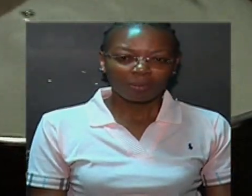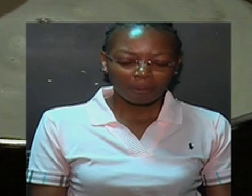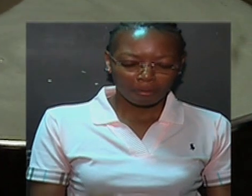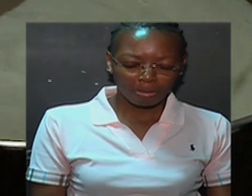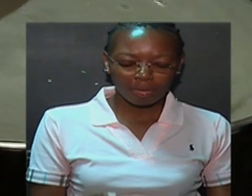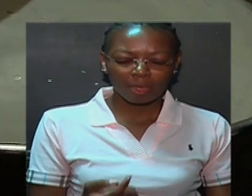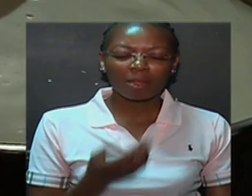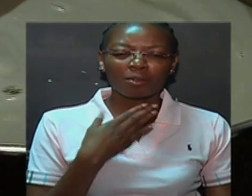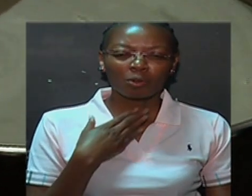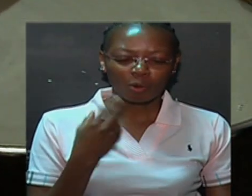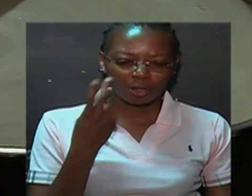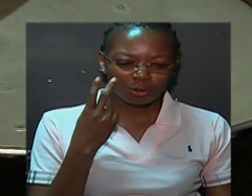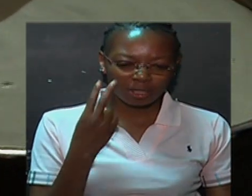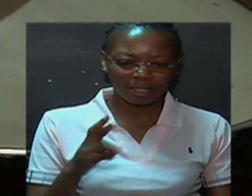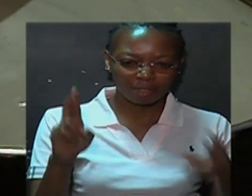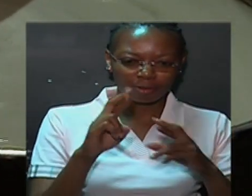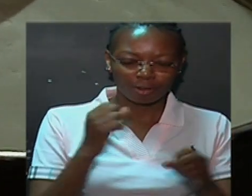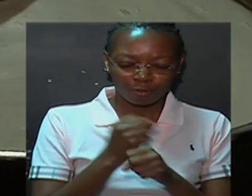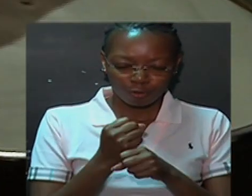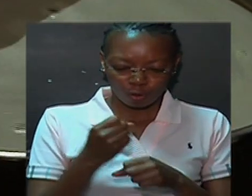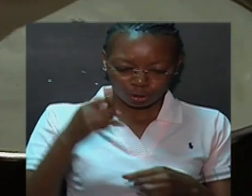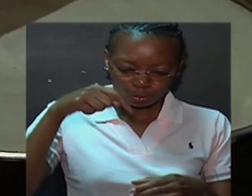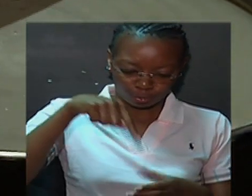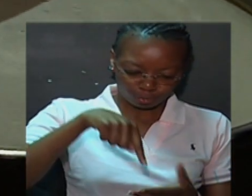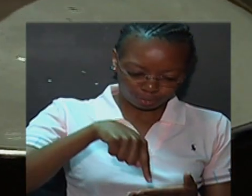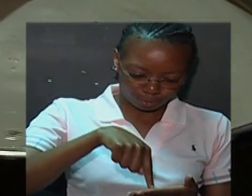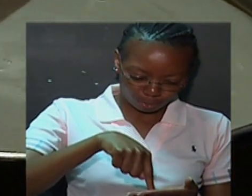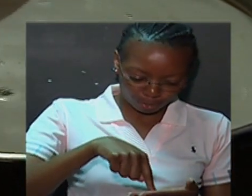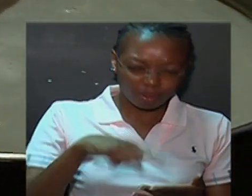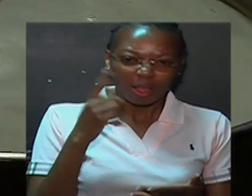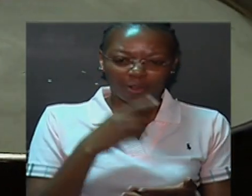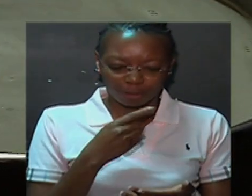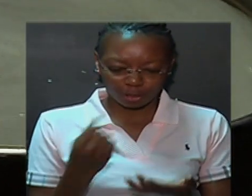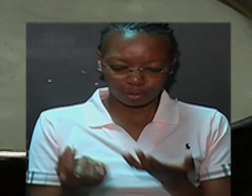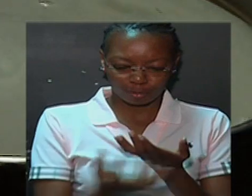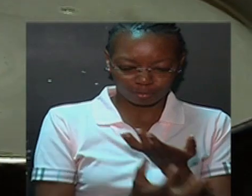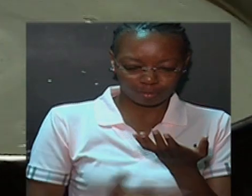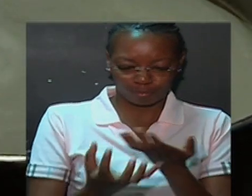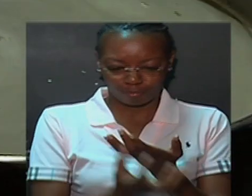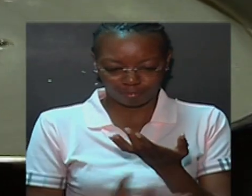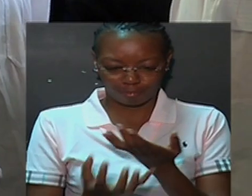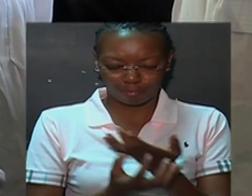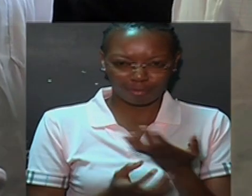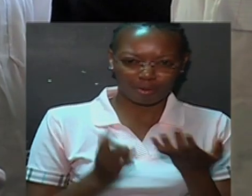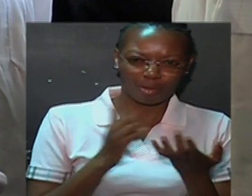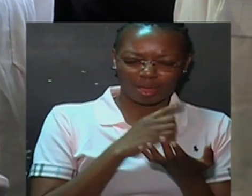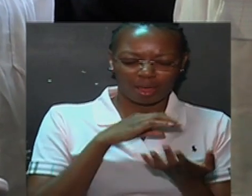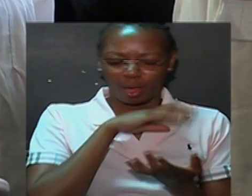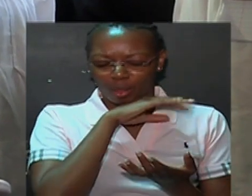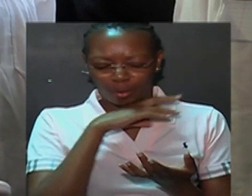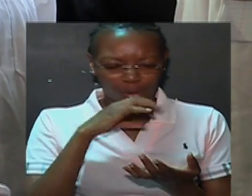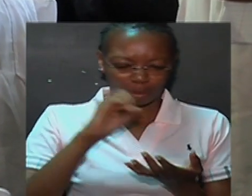Pima hali joto kabla ya kuitoa motoni, halafu uchuje ili utoe uchafu wowote ule kabla ya kuiacha